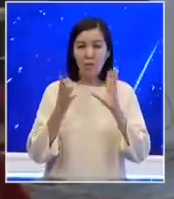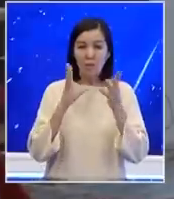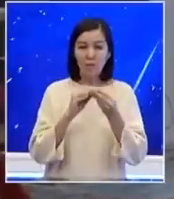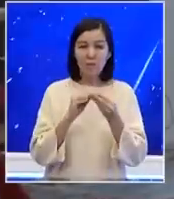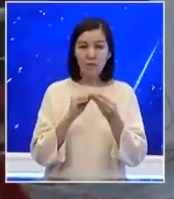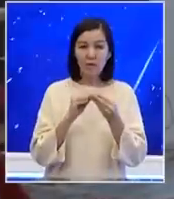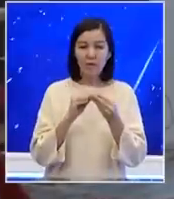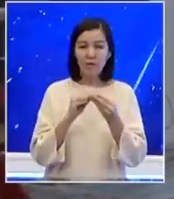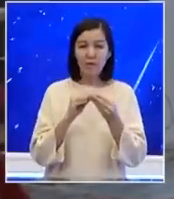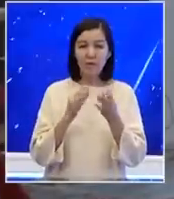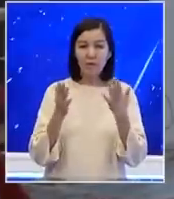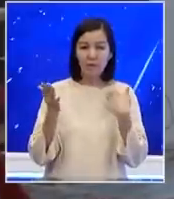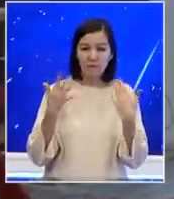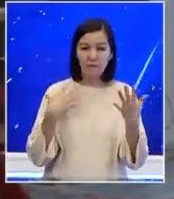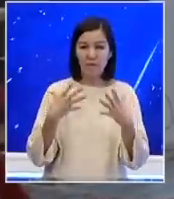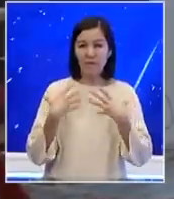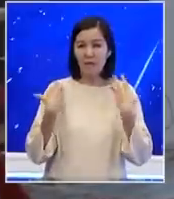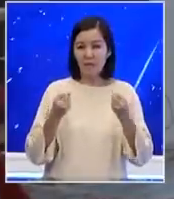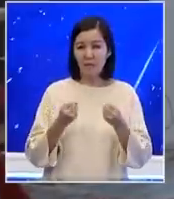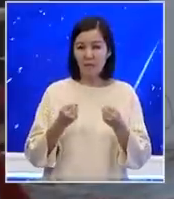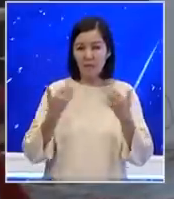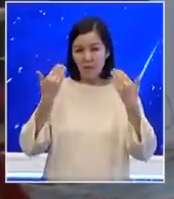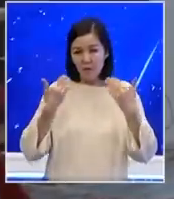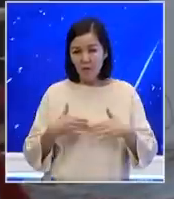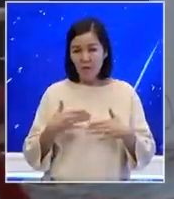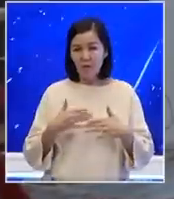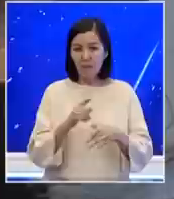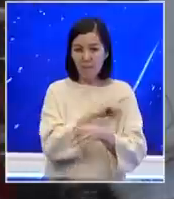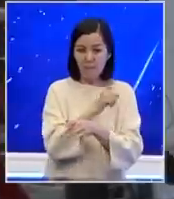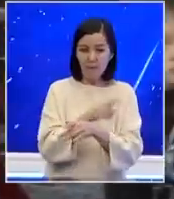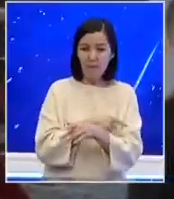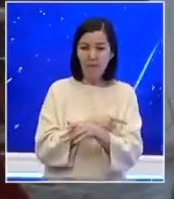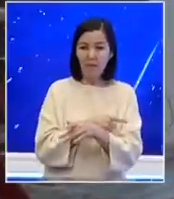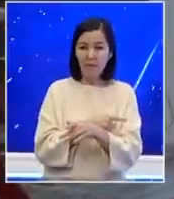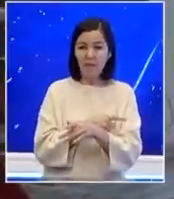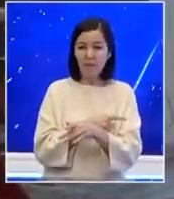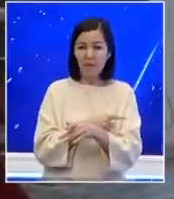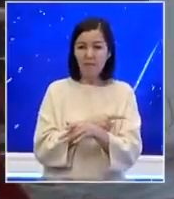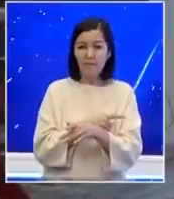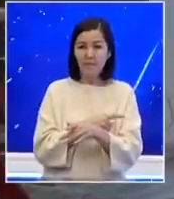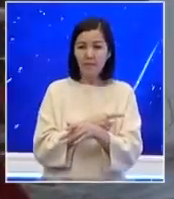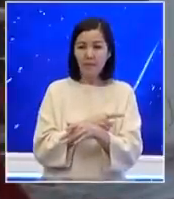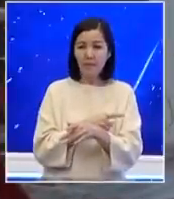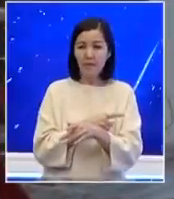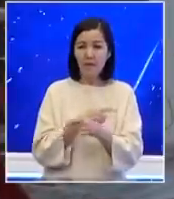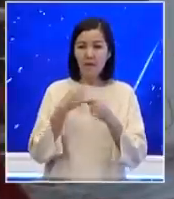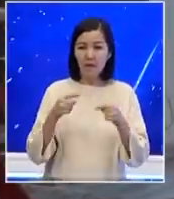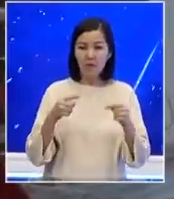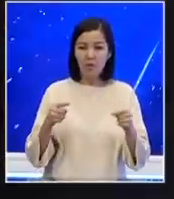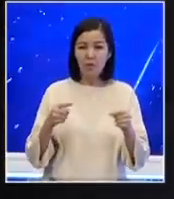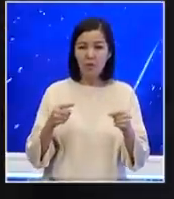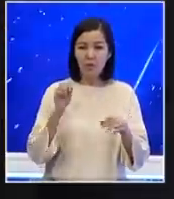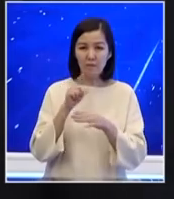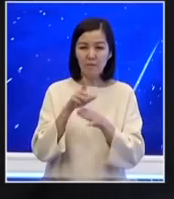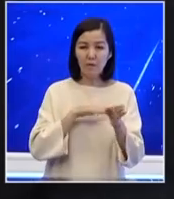общий физический подготовка дейміз, және дене арнайы дене жаттығулары, күшпен айналысатын жаттығулар, осылардың бәрін қазіргі